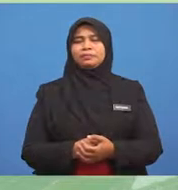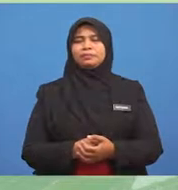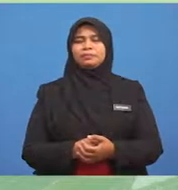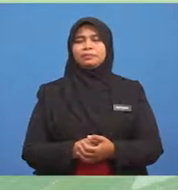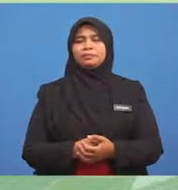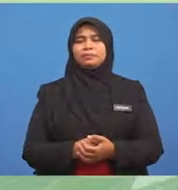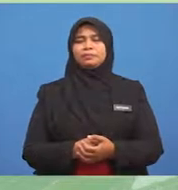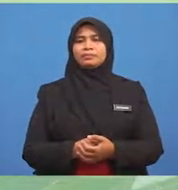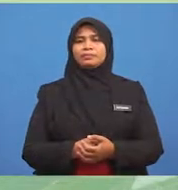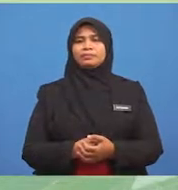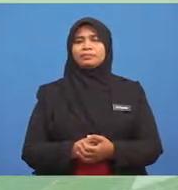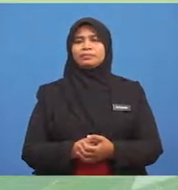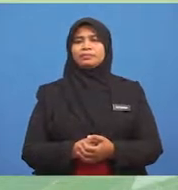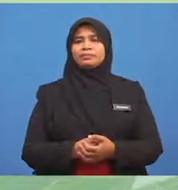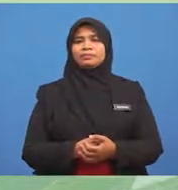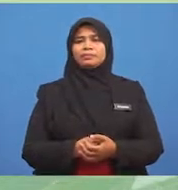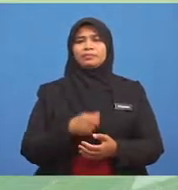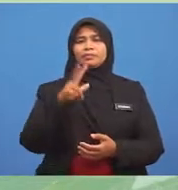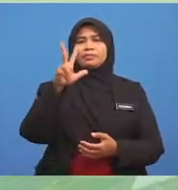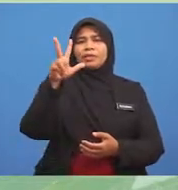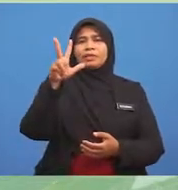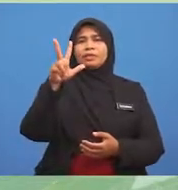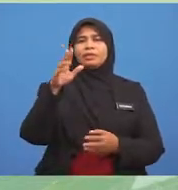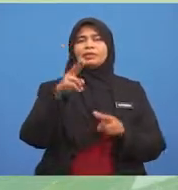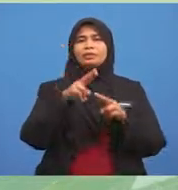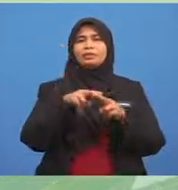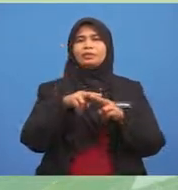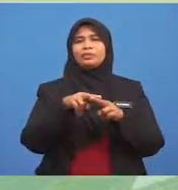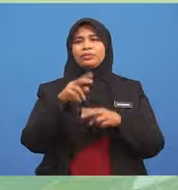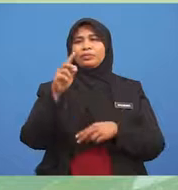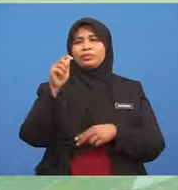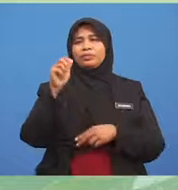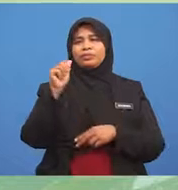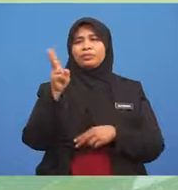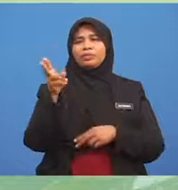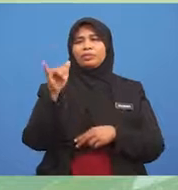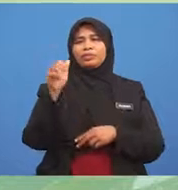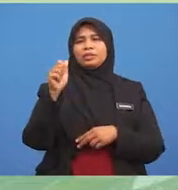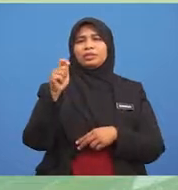Sayyidina Muhammad. Ketiga, duduk tahiyat awal.